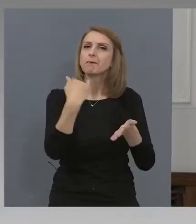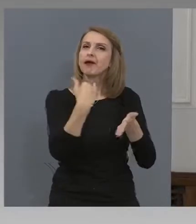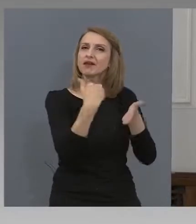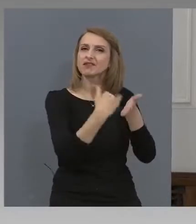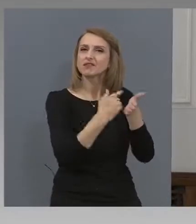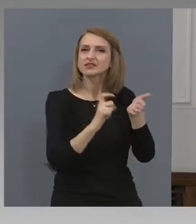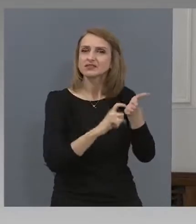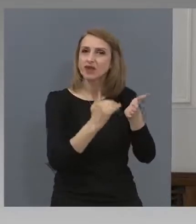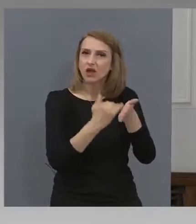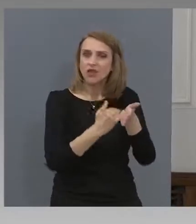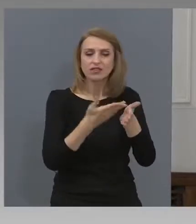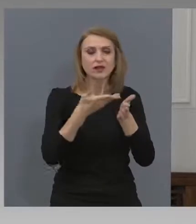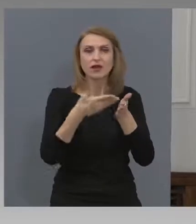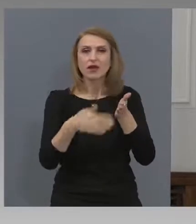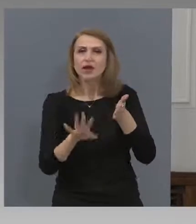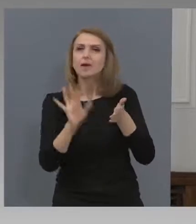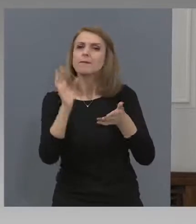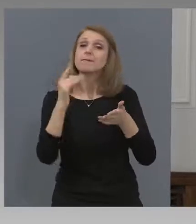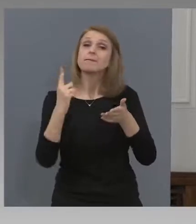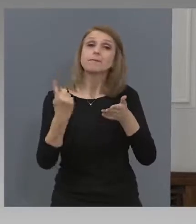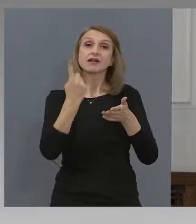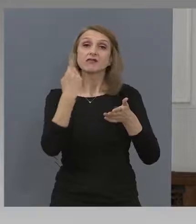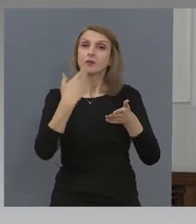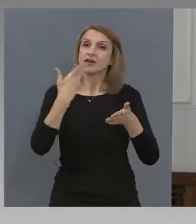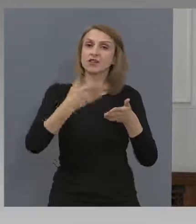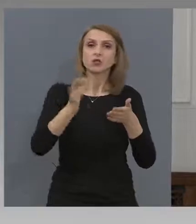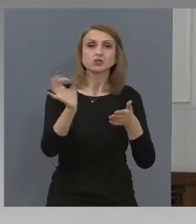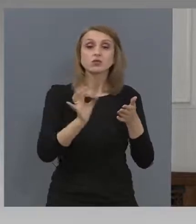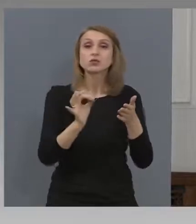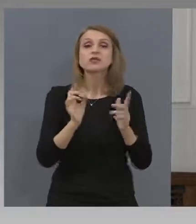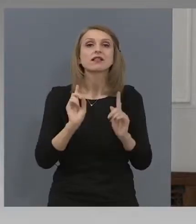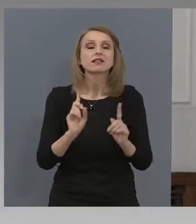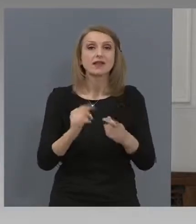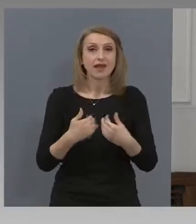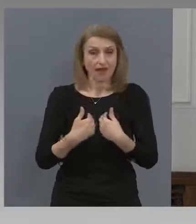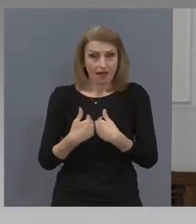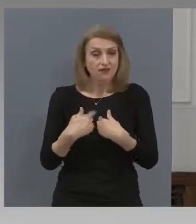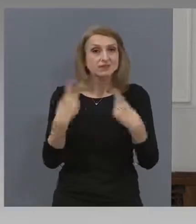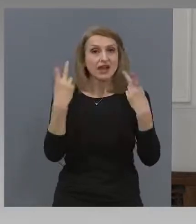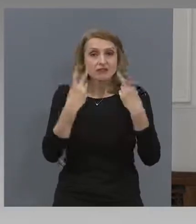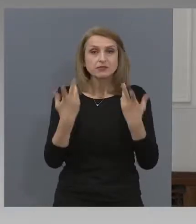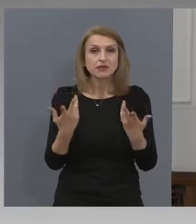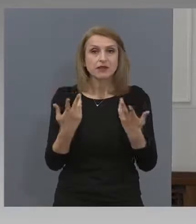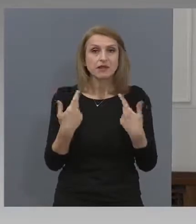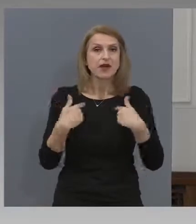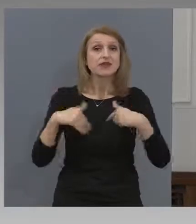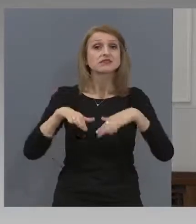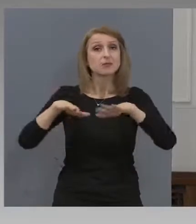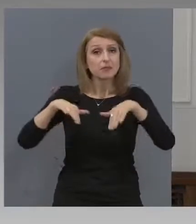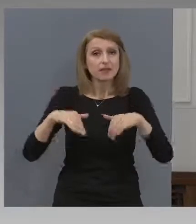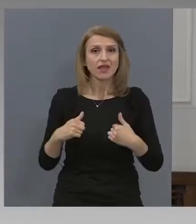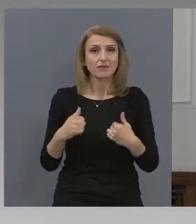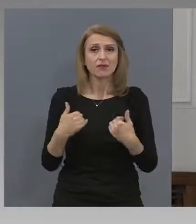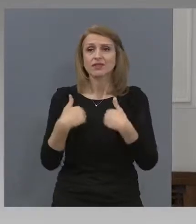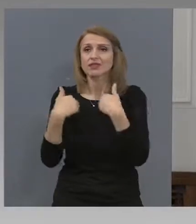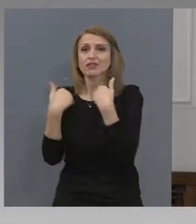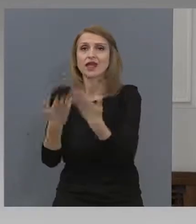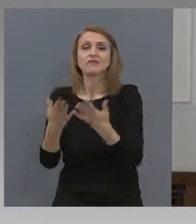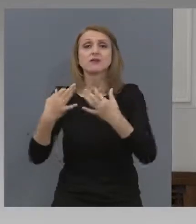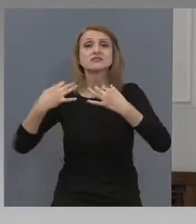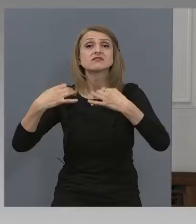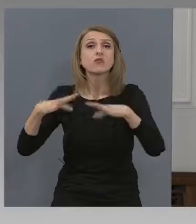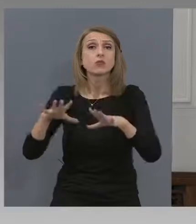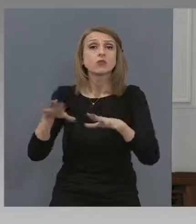на първоначално предложения процент, дори е по мое разбиране, за да даде на тях самите свободата,